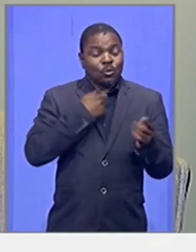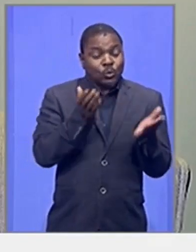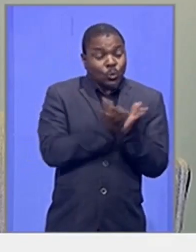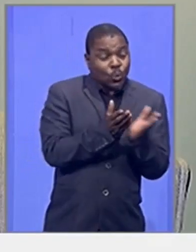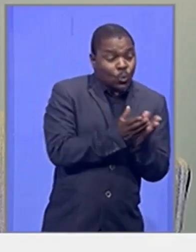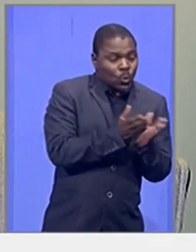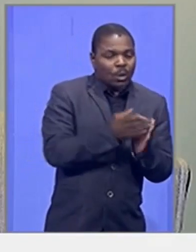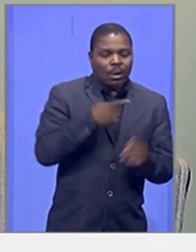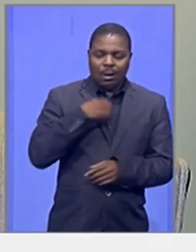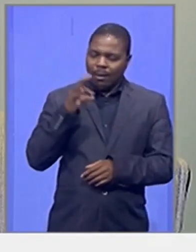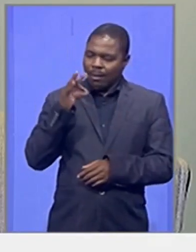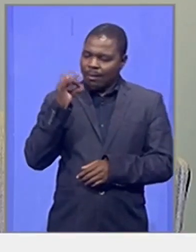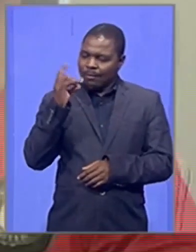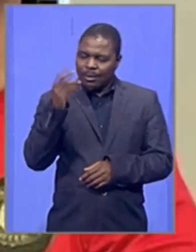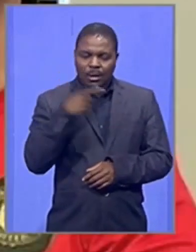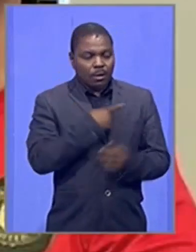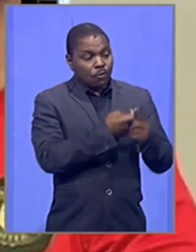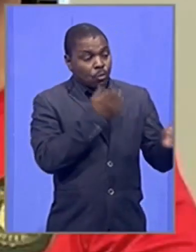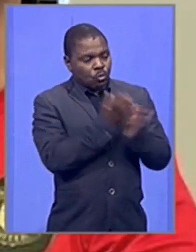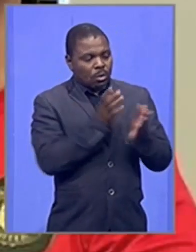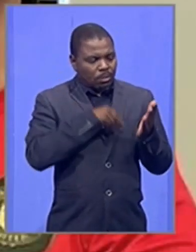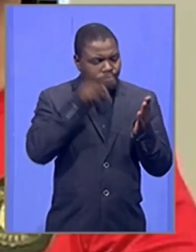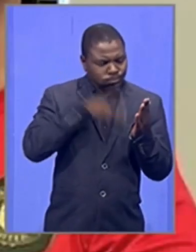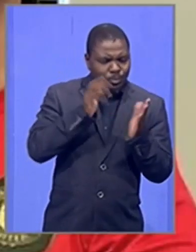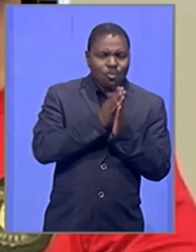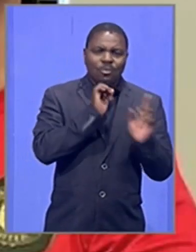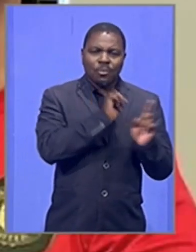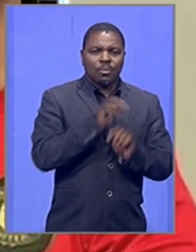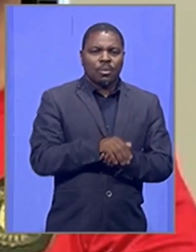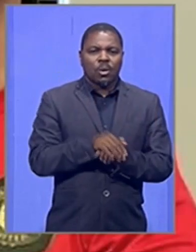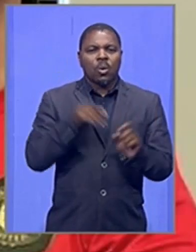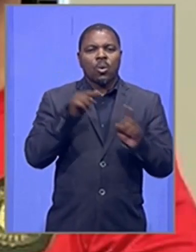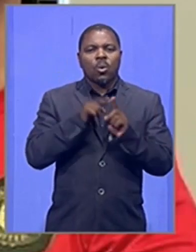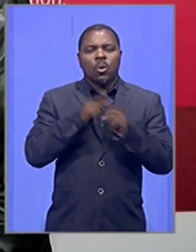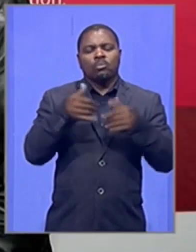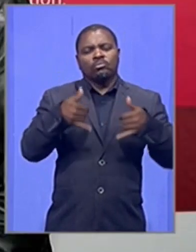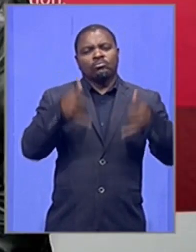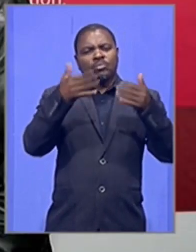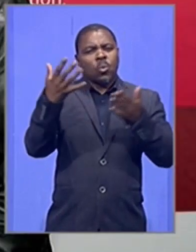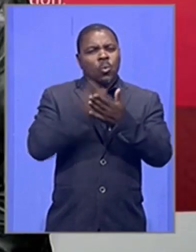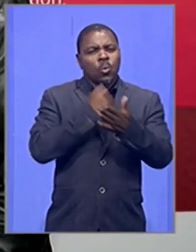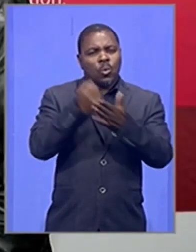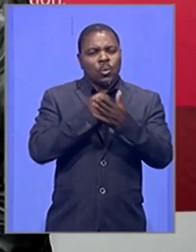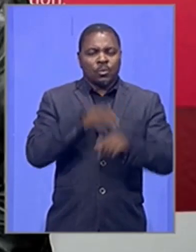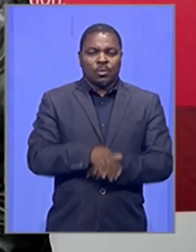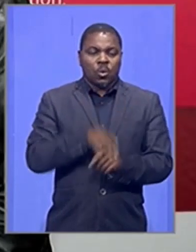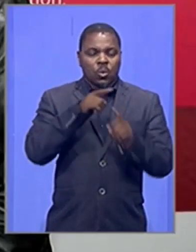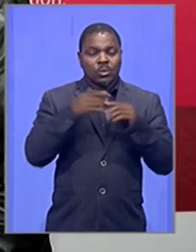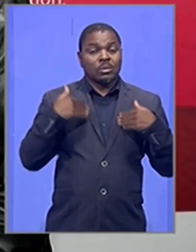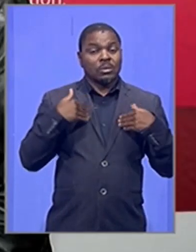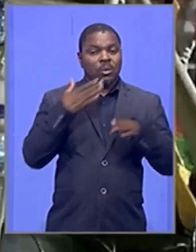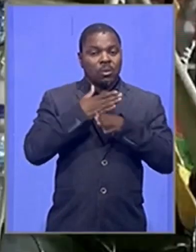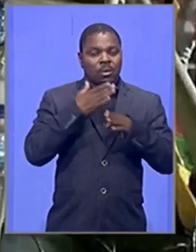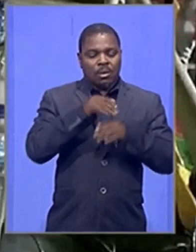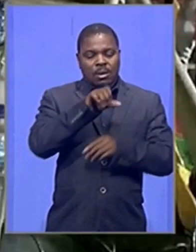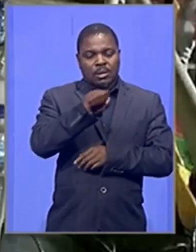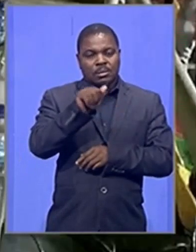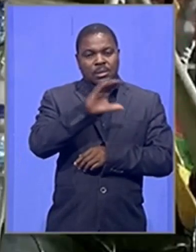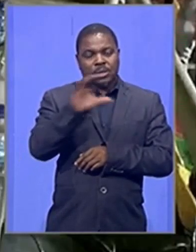bala every day ha tswa sekolong. Mohapi enwa wa dikgau tsa boqolotsi ba ditaba o qadile ho sebeletsa kantoro ya ditaba tsa SABC